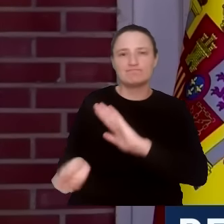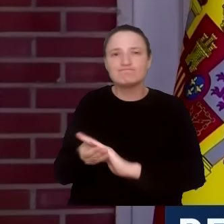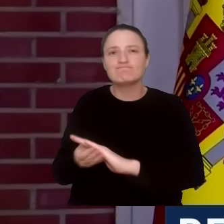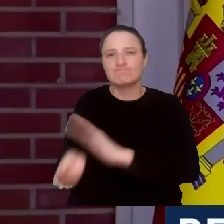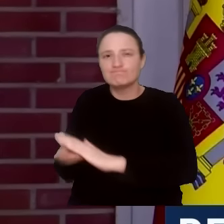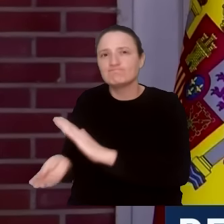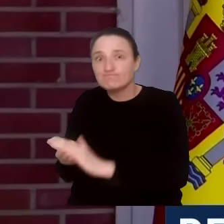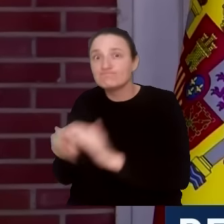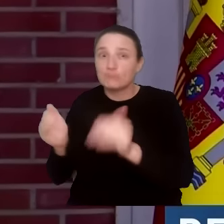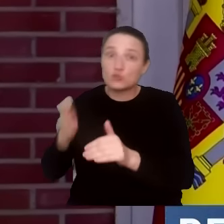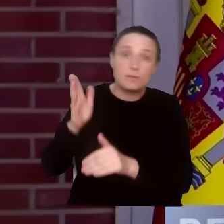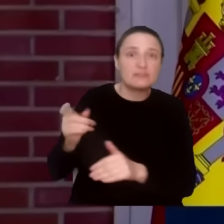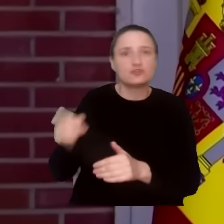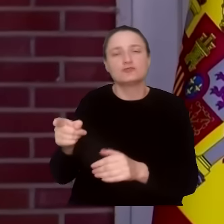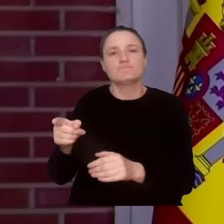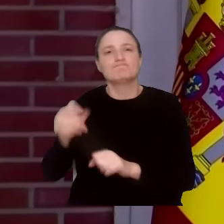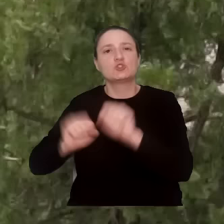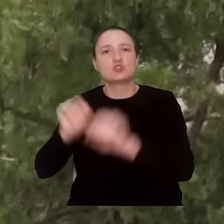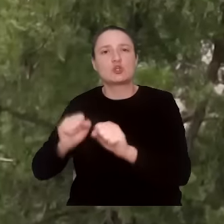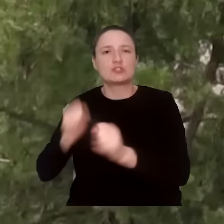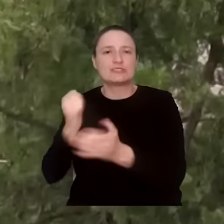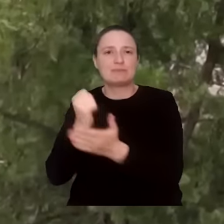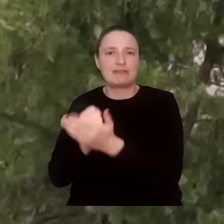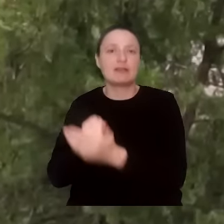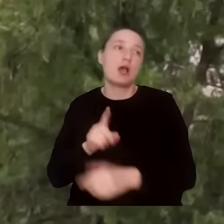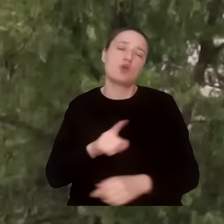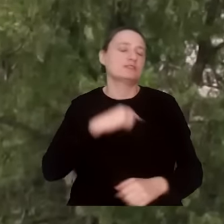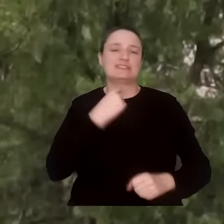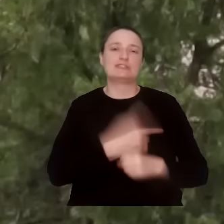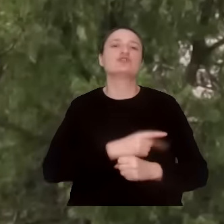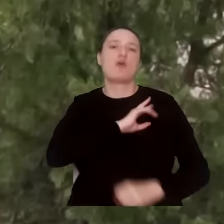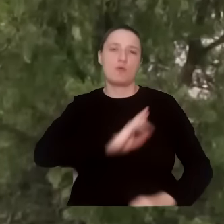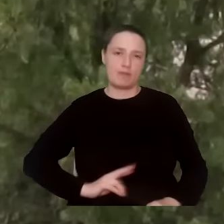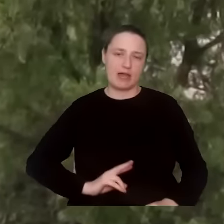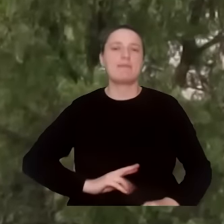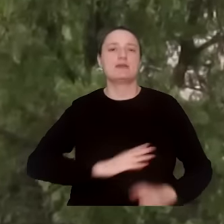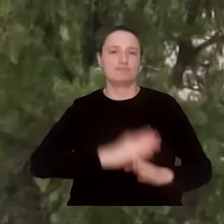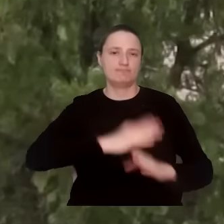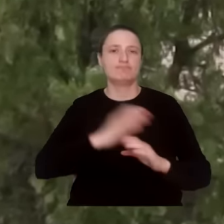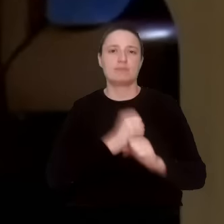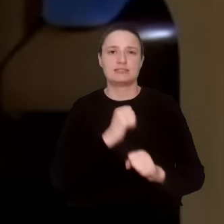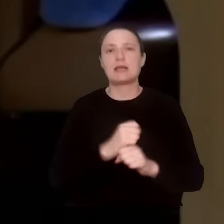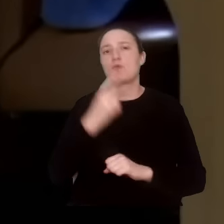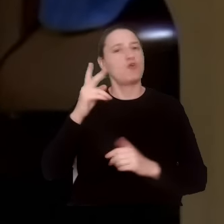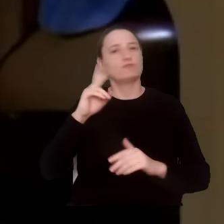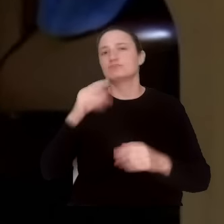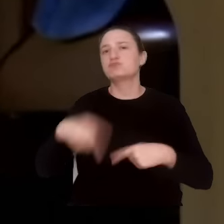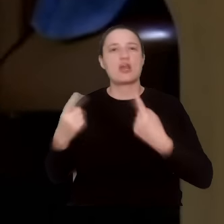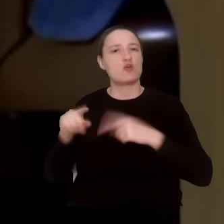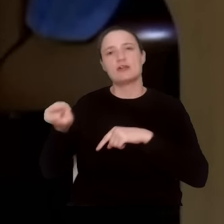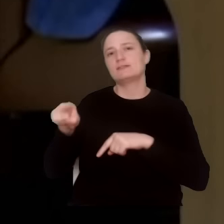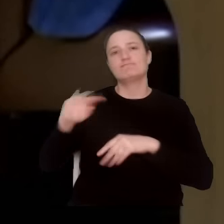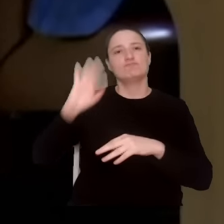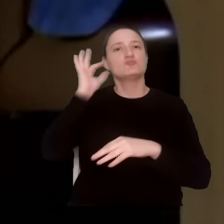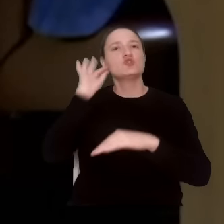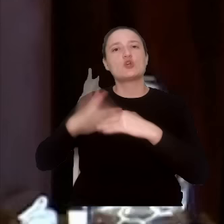Zdecydowałem, że pozostanę na stanowisku premiera Hiszpanii. Premier Hiszpanii jest przekonany o niewinności swojej żony. Sąd w Madrycie rozpoczął dochodzenie